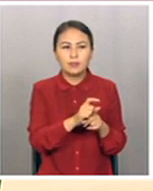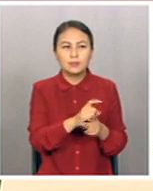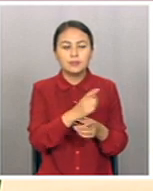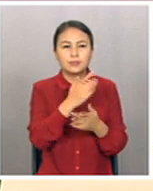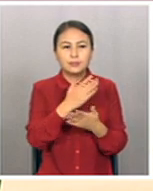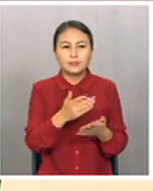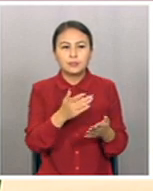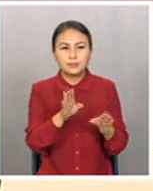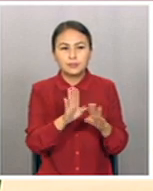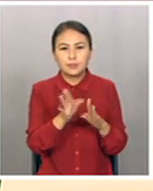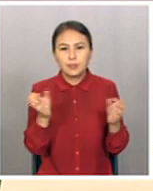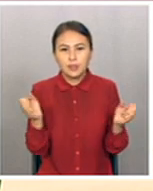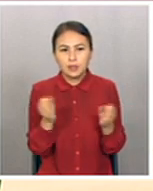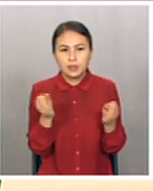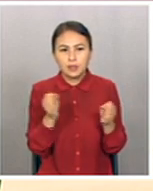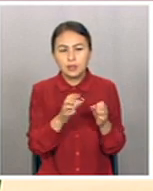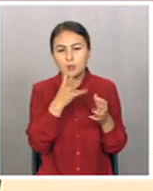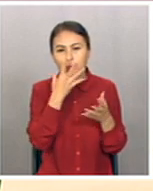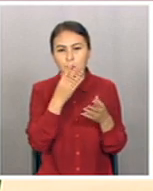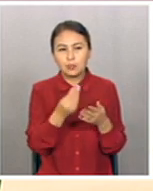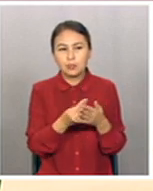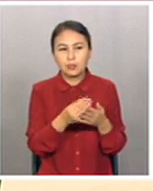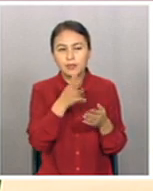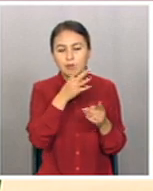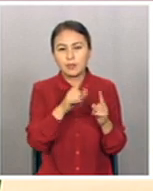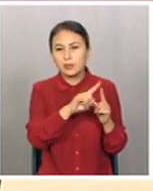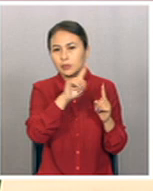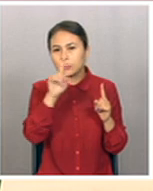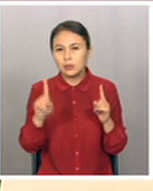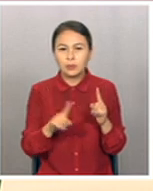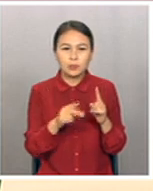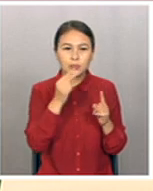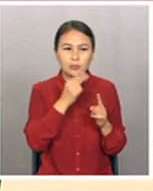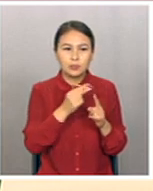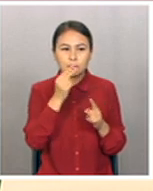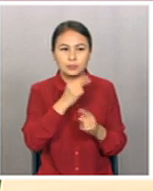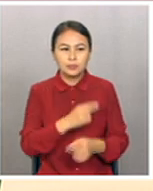ол қыс бойы азық етеді.